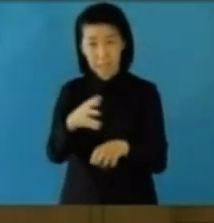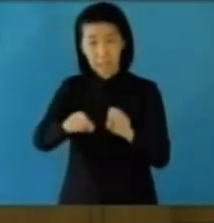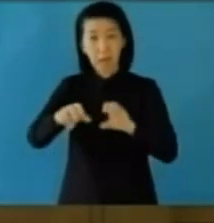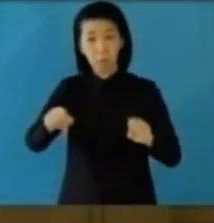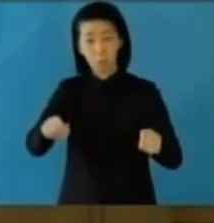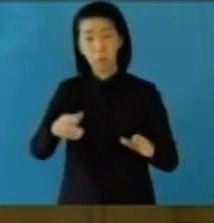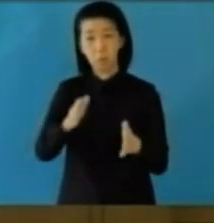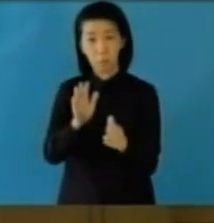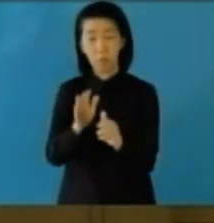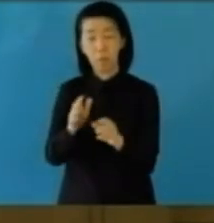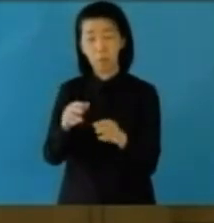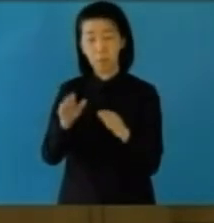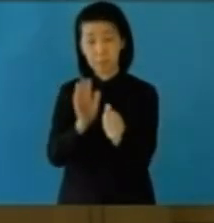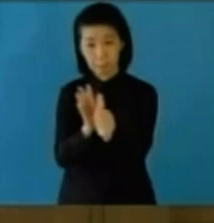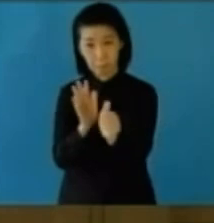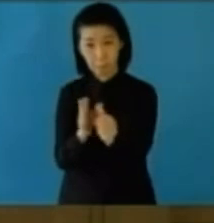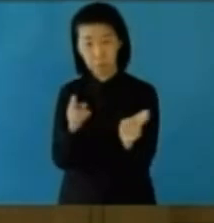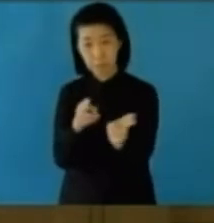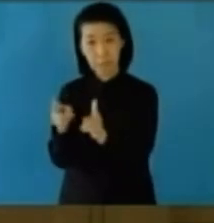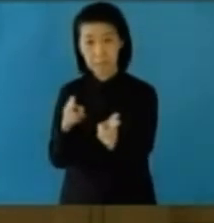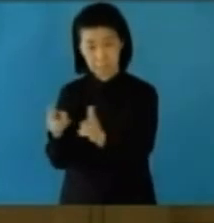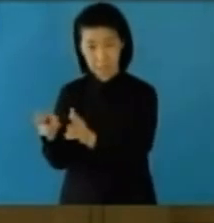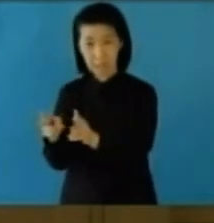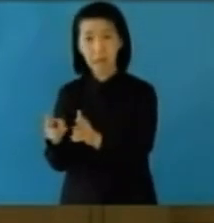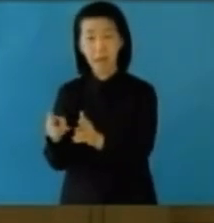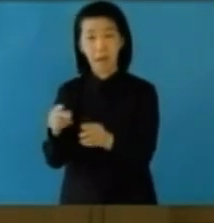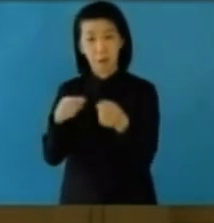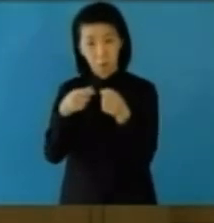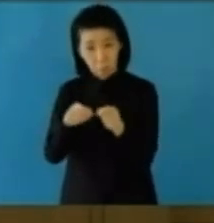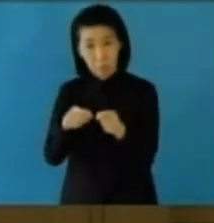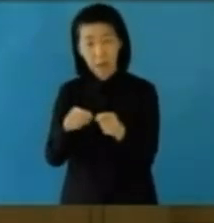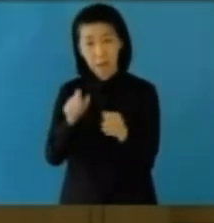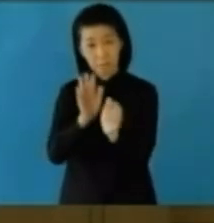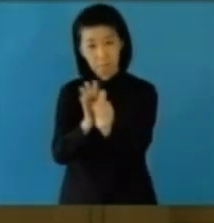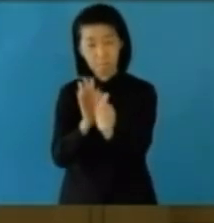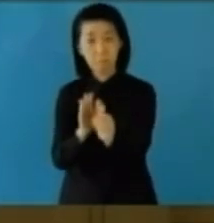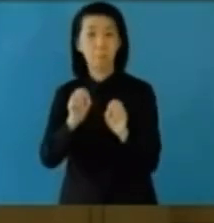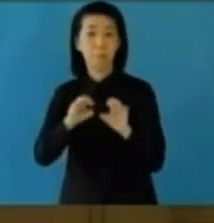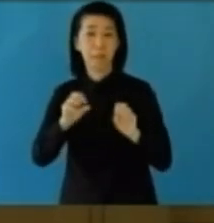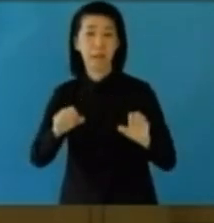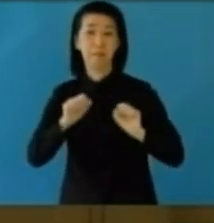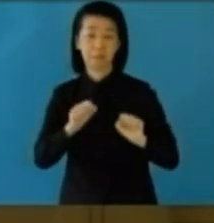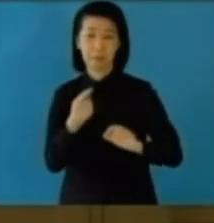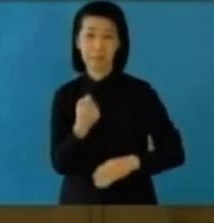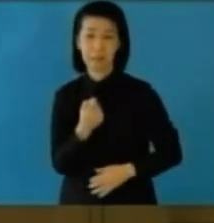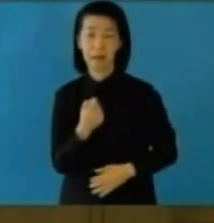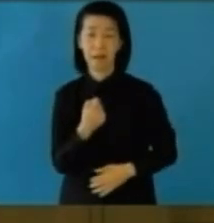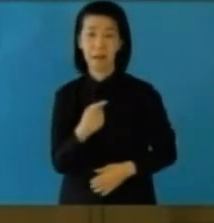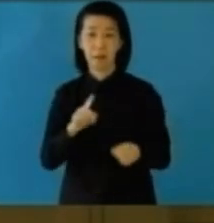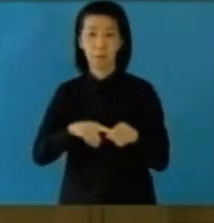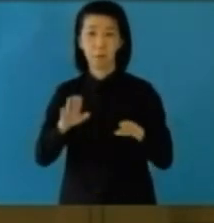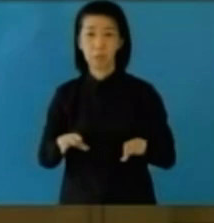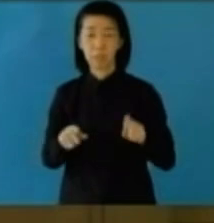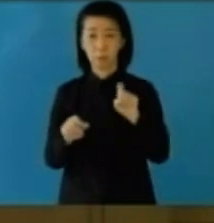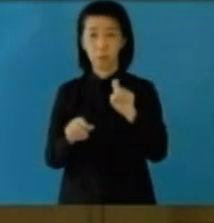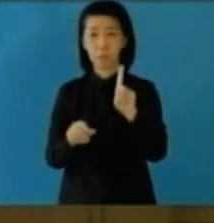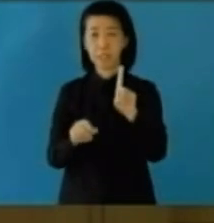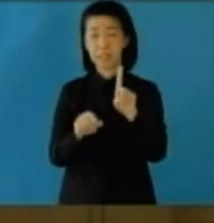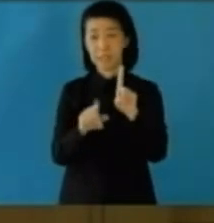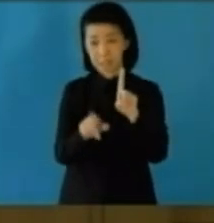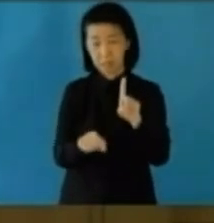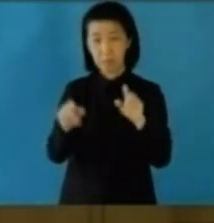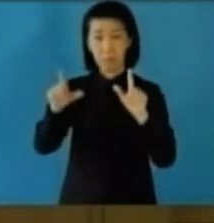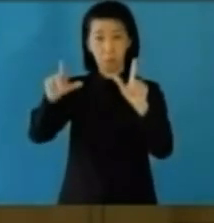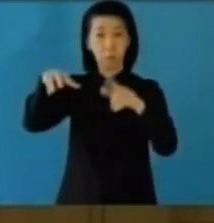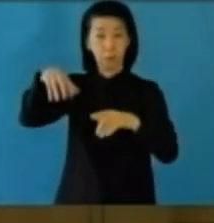サポート体制、進出後のきめ細かなアフターフォローなどを PR したところであります。また、今年11月に東京で開催予